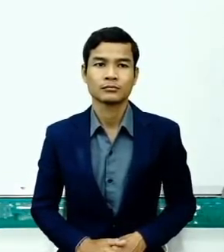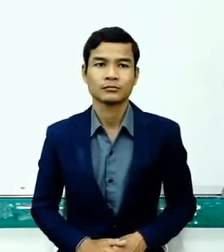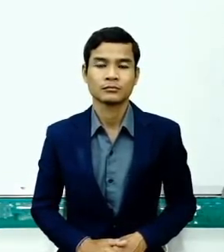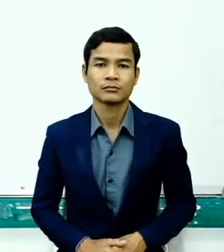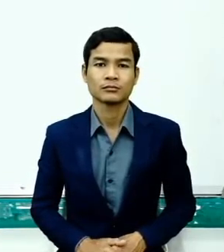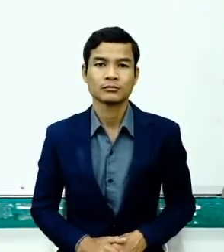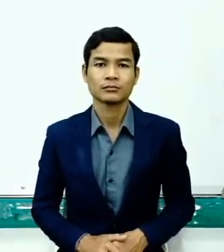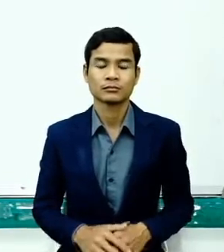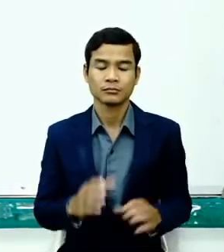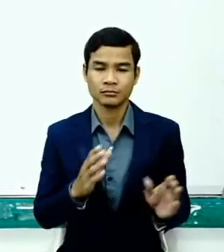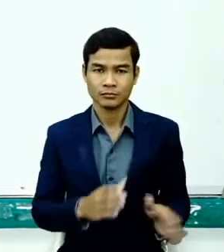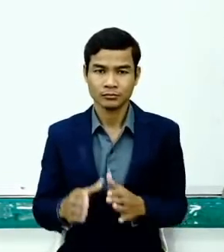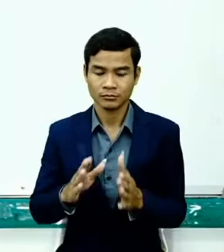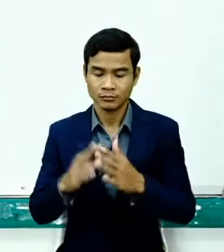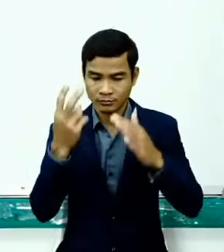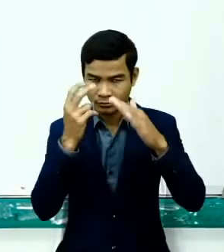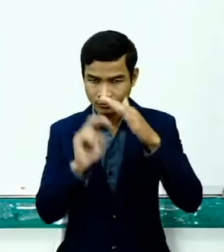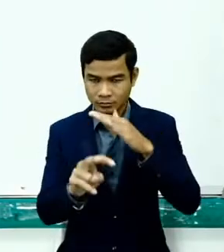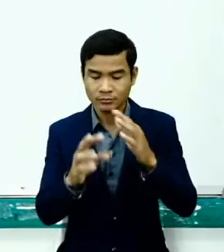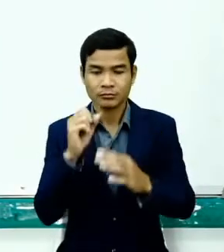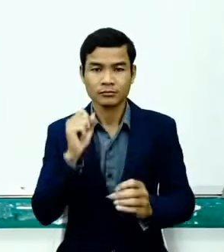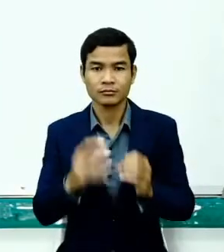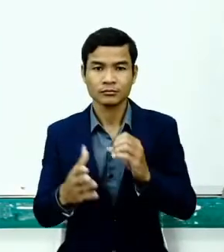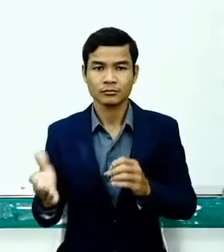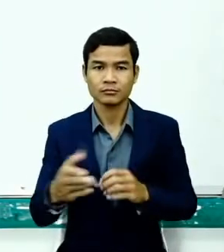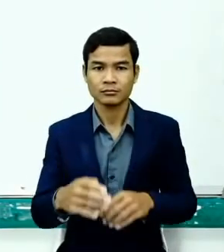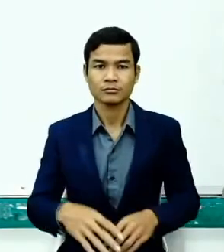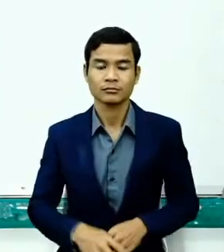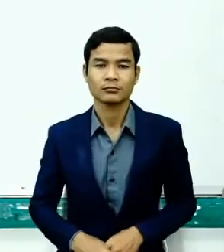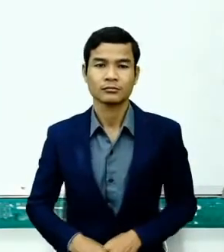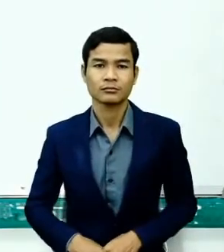ត្រៀមខ្លួនទុទាយចាចាប់ផ្ដើម